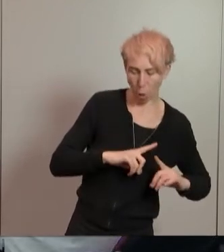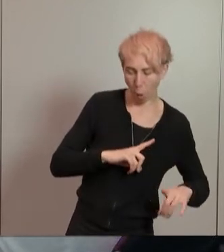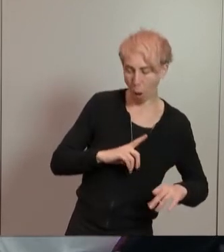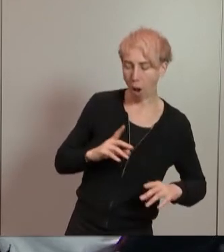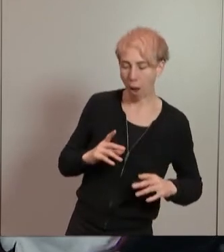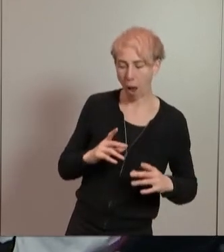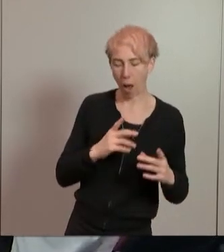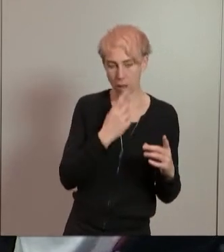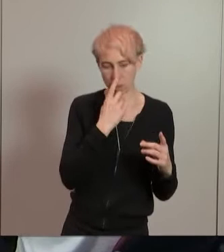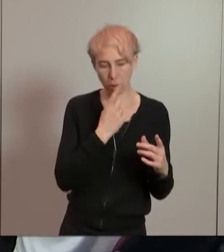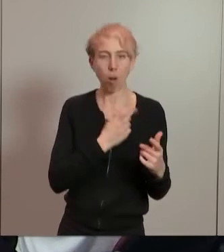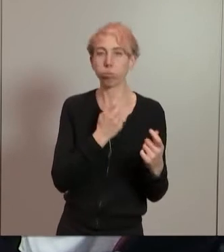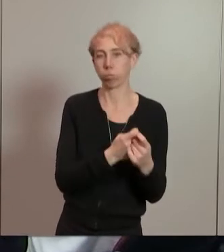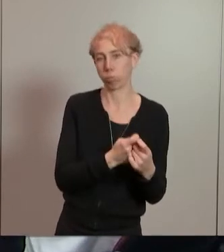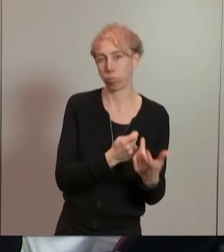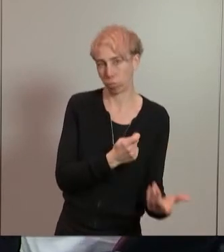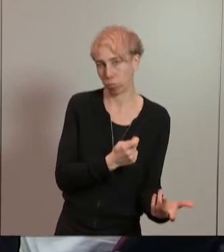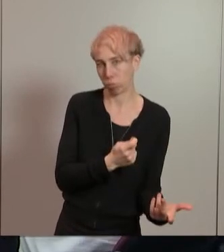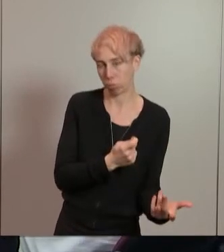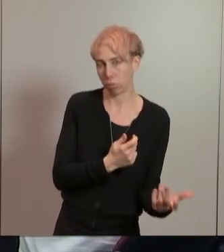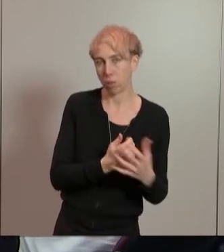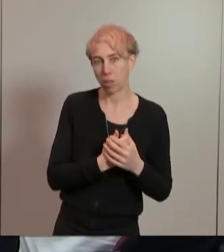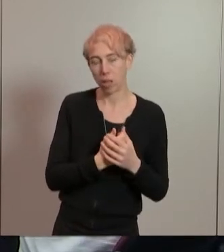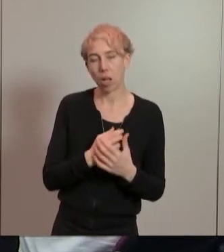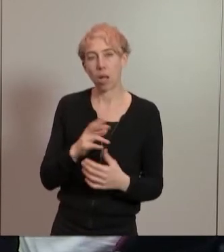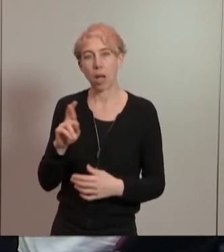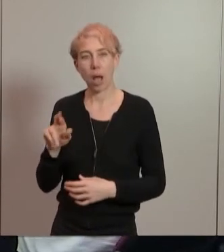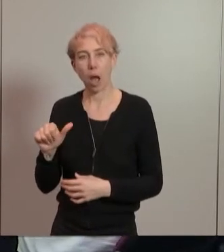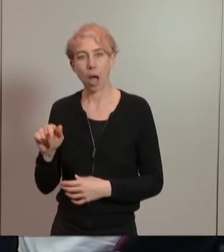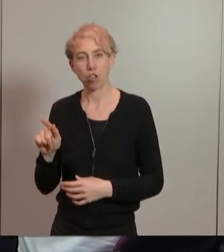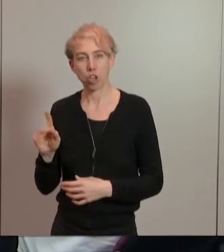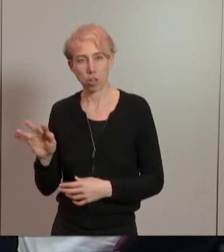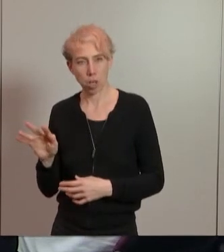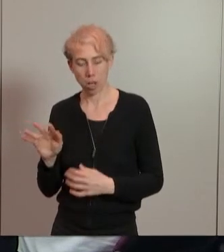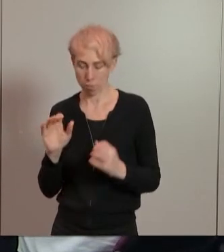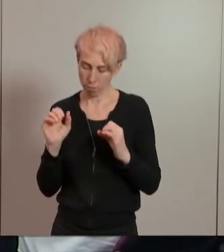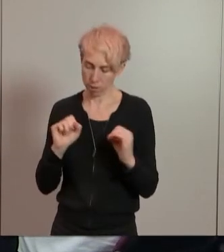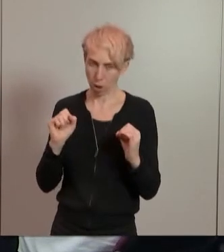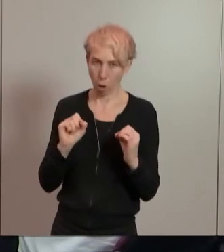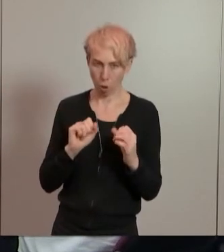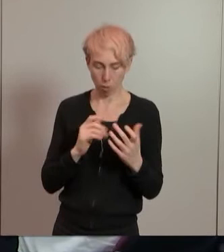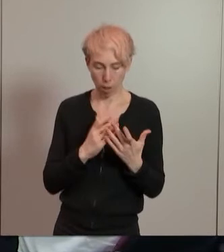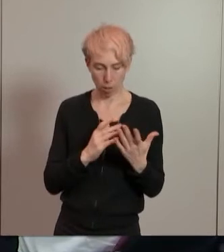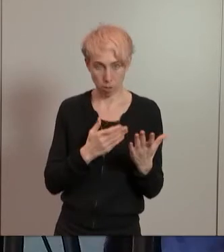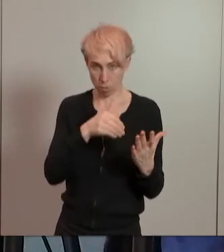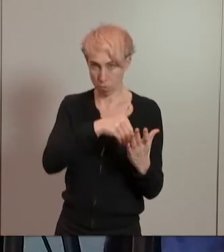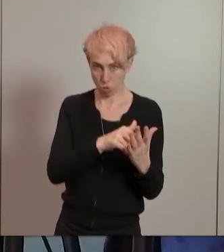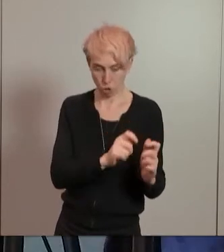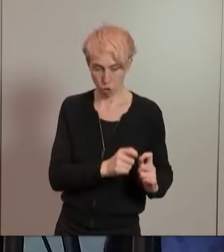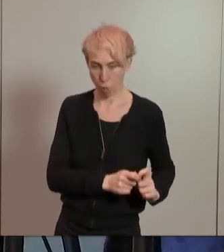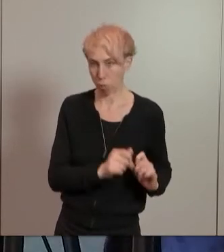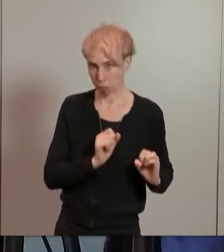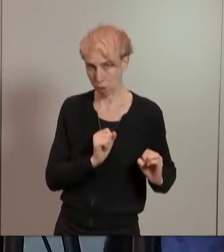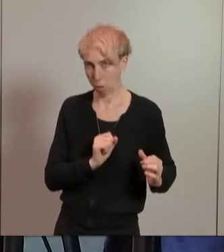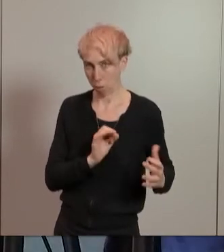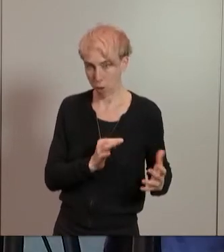création. En effet, Rezé à gauche toute approuve les modifications apportées à cette convention sur les